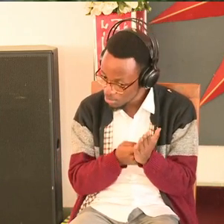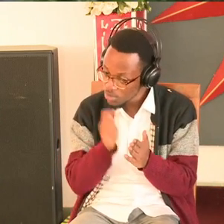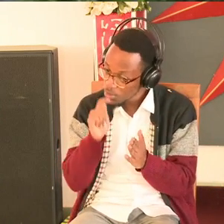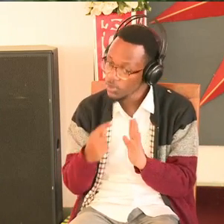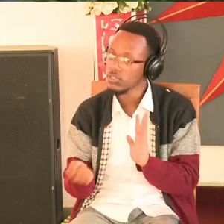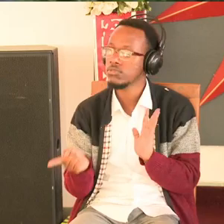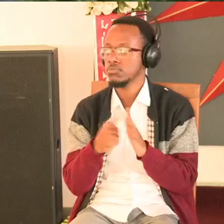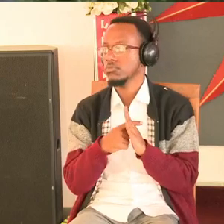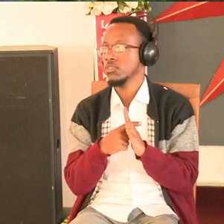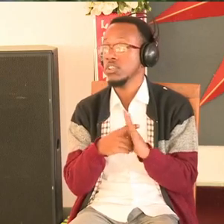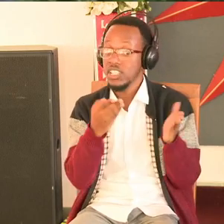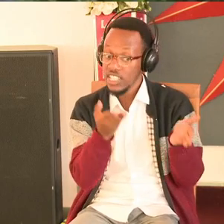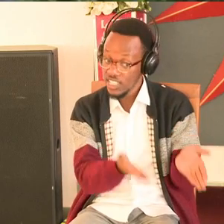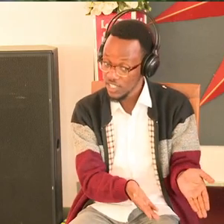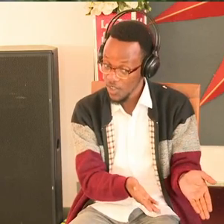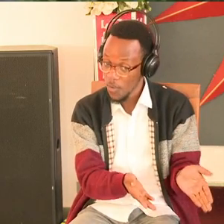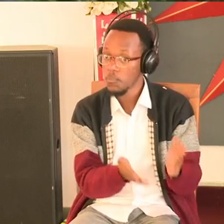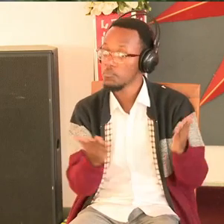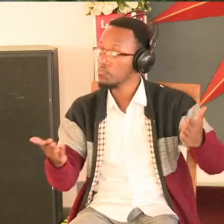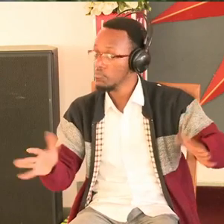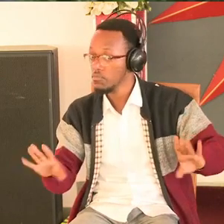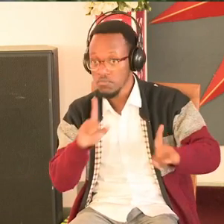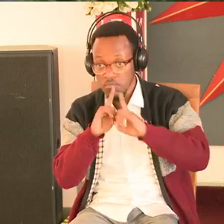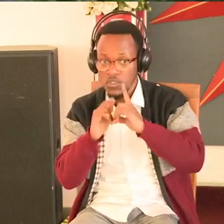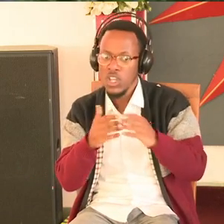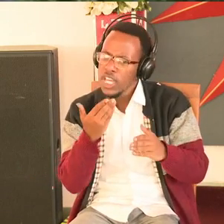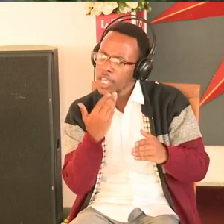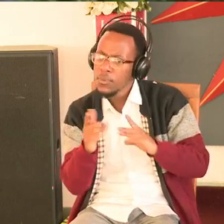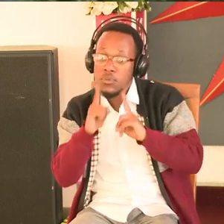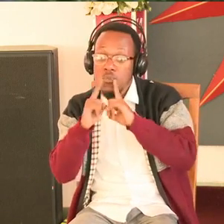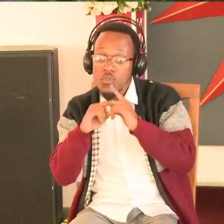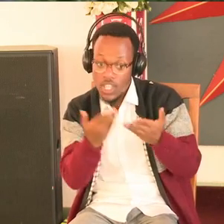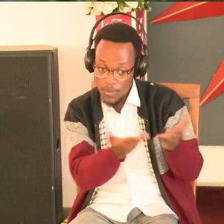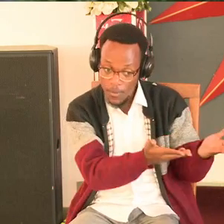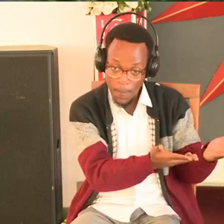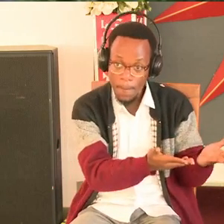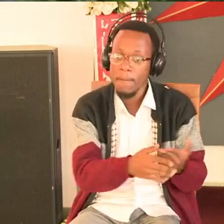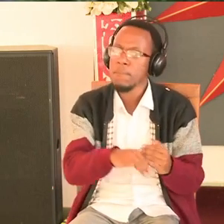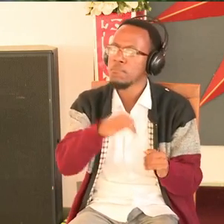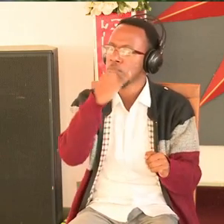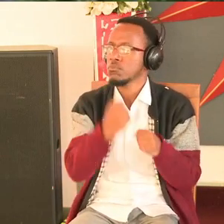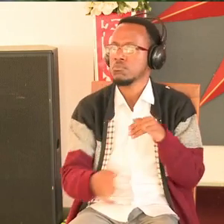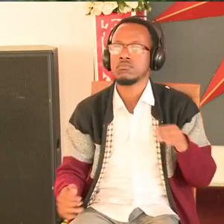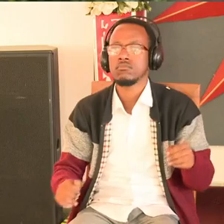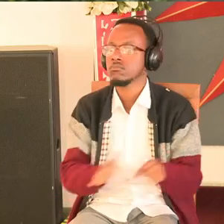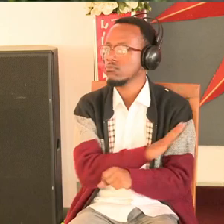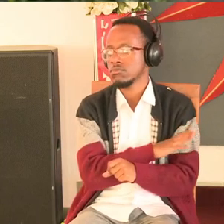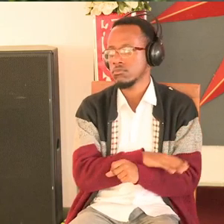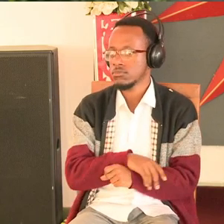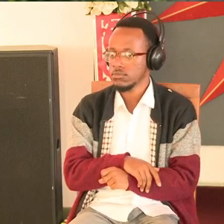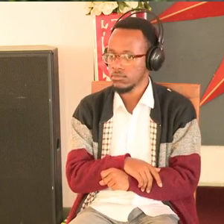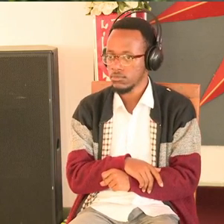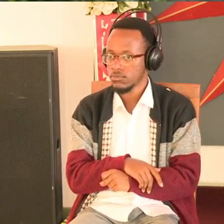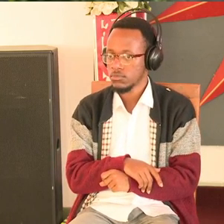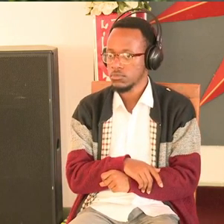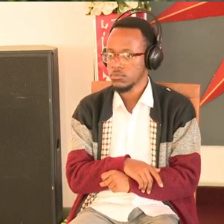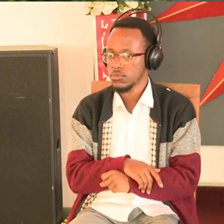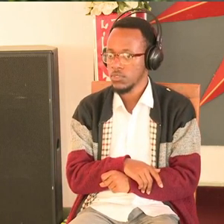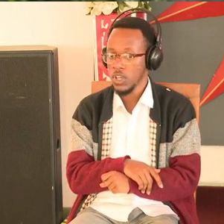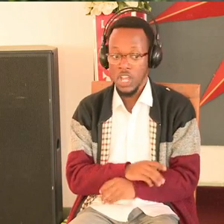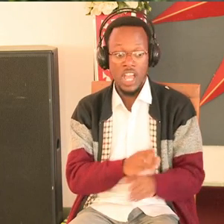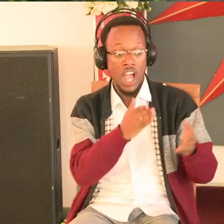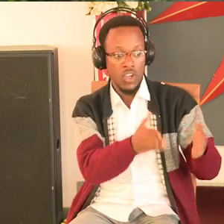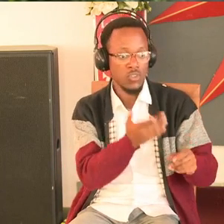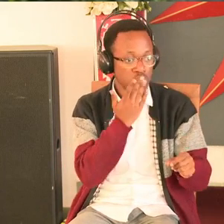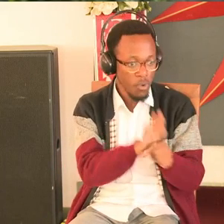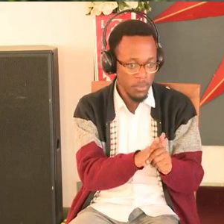bikaba bisezeranijwe, ibintu bisezeranijwe hano hano bikagaragara bisohora, hano hakaba isezerano, hano